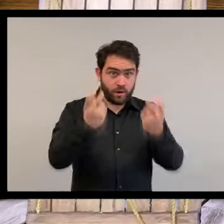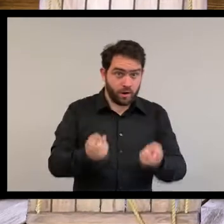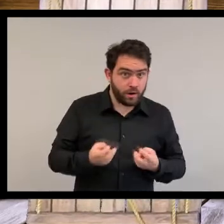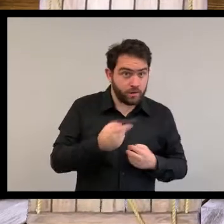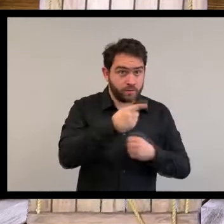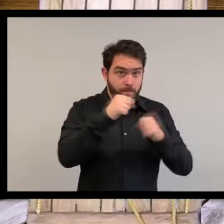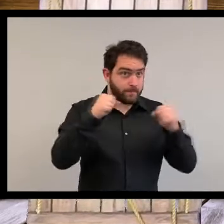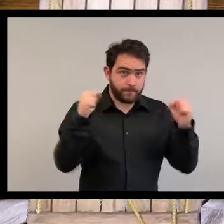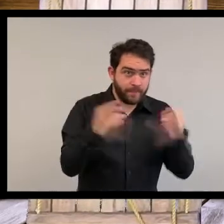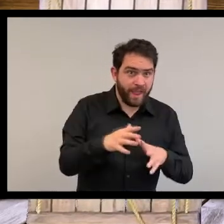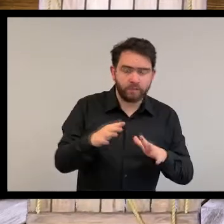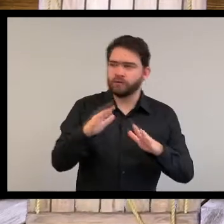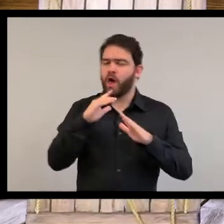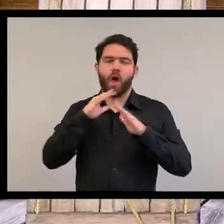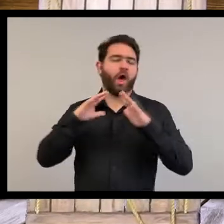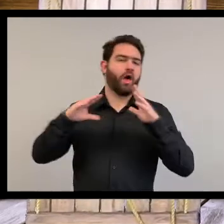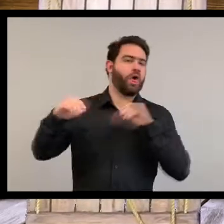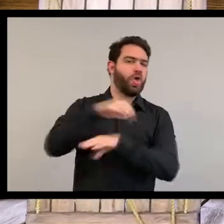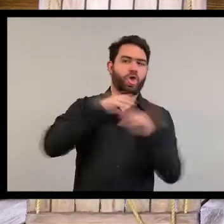Il est magique.